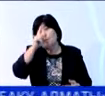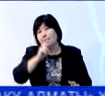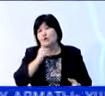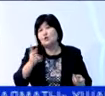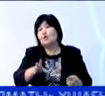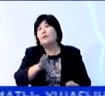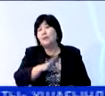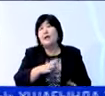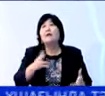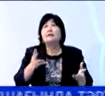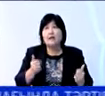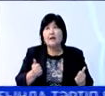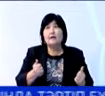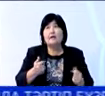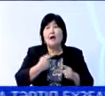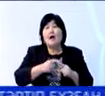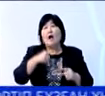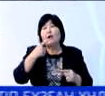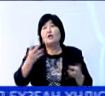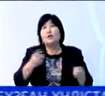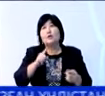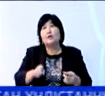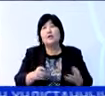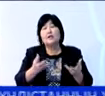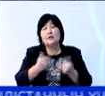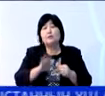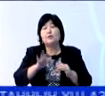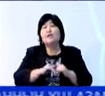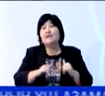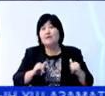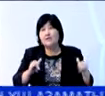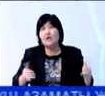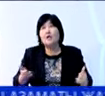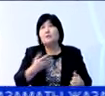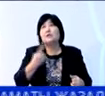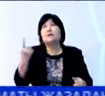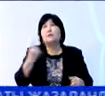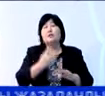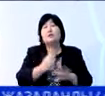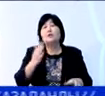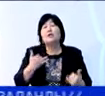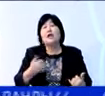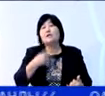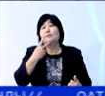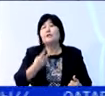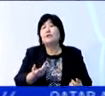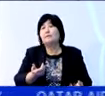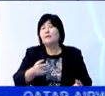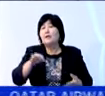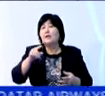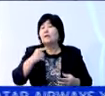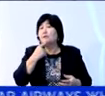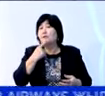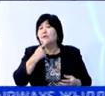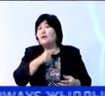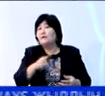были. Да, а так и только, она еще будет совершенствоваться. В первую очередь, мы сейчас видим вот экстренный, кризисный, мы